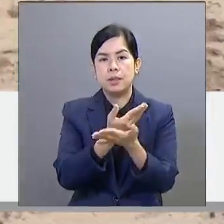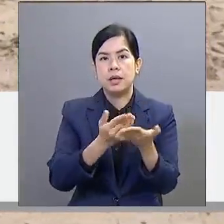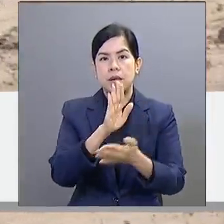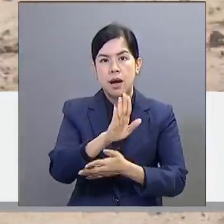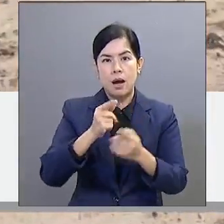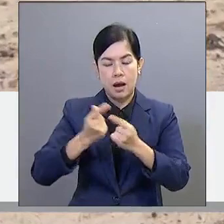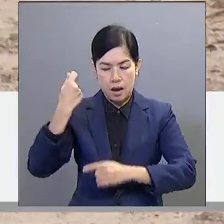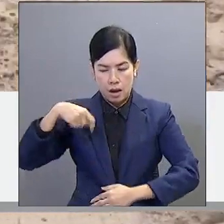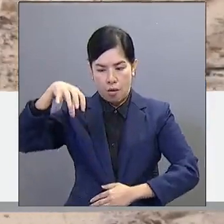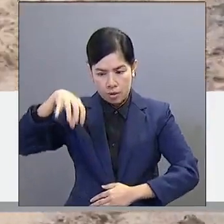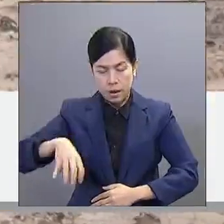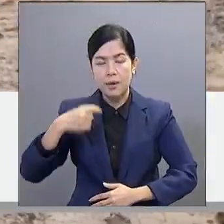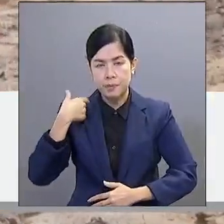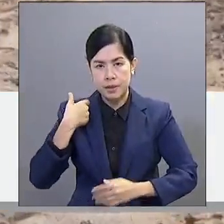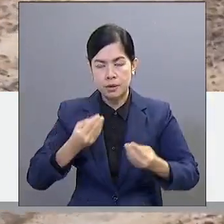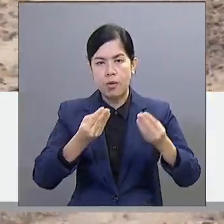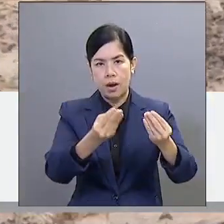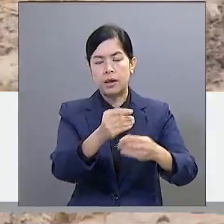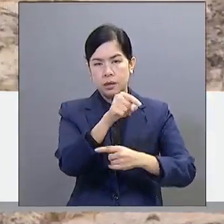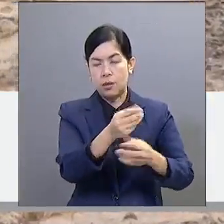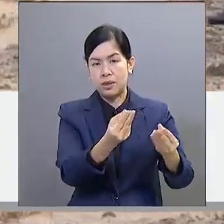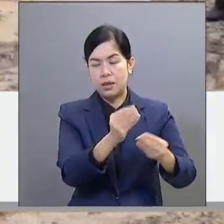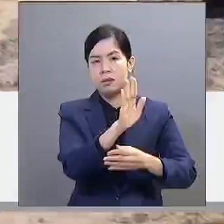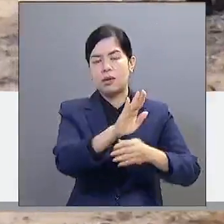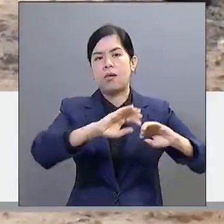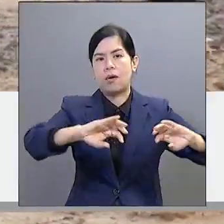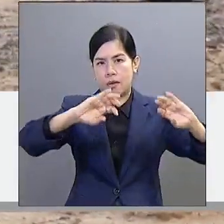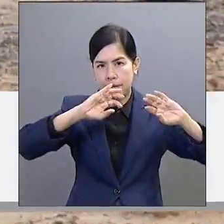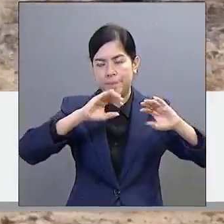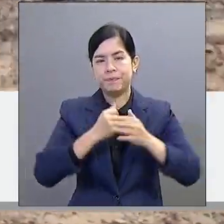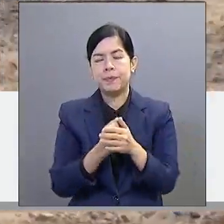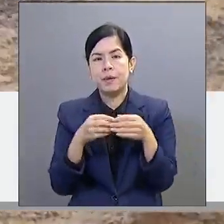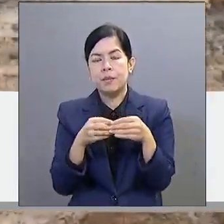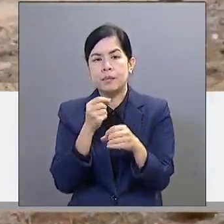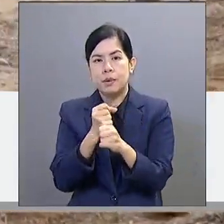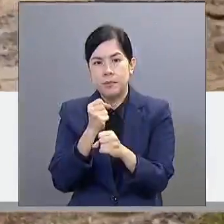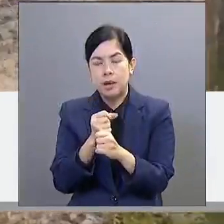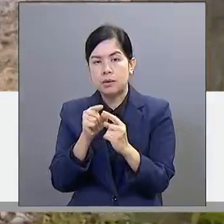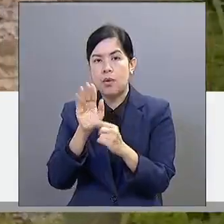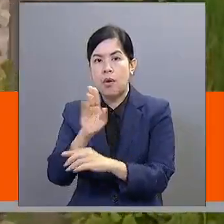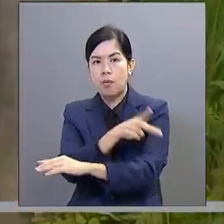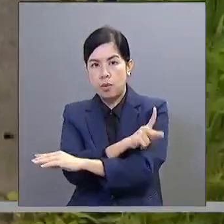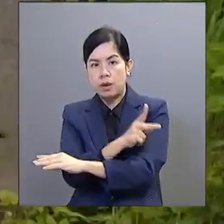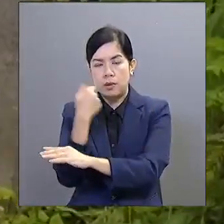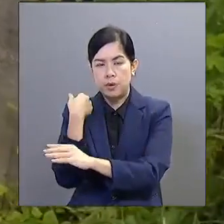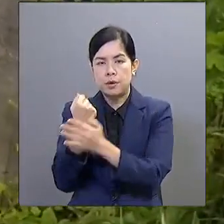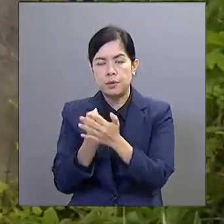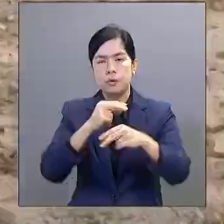ให้ตกเป็นของรัฐจังหวัดภูเก็ตก็ได้นำเจ้าหน้าที่บังคับคดีเข้าไปดำเนินการตั้งแต่มิถุนายนปีที่แล้วค่ะ